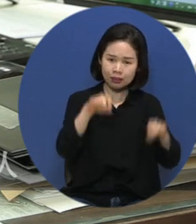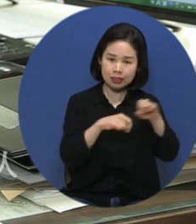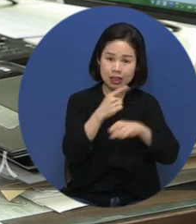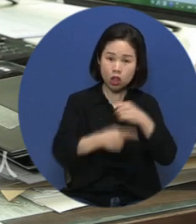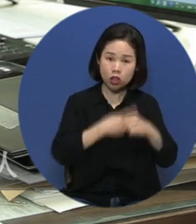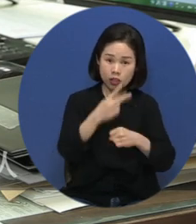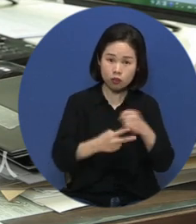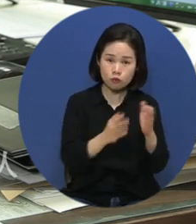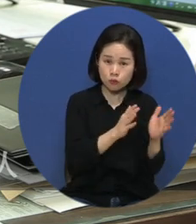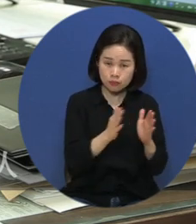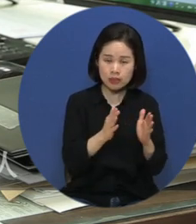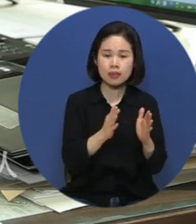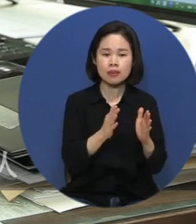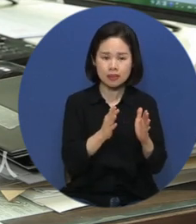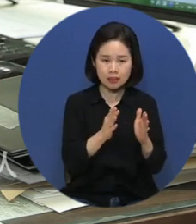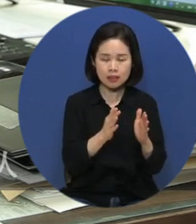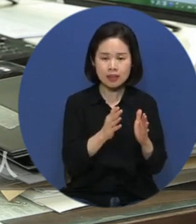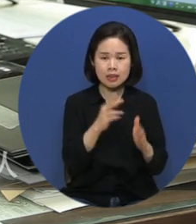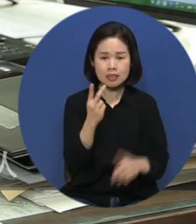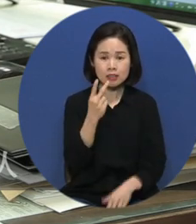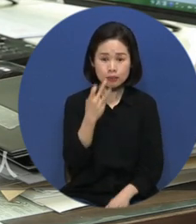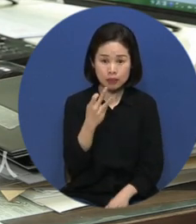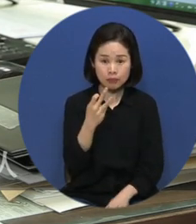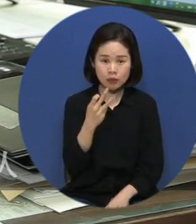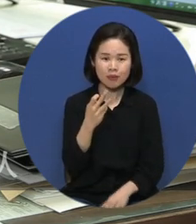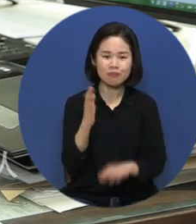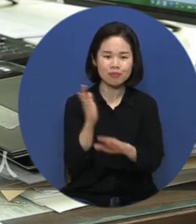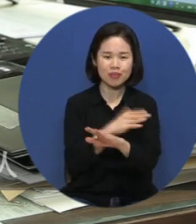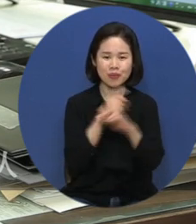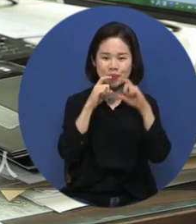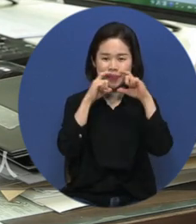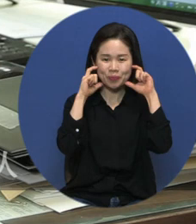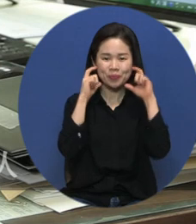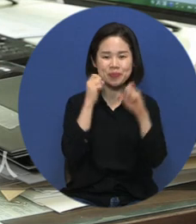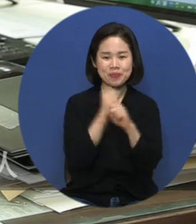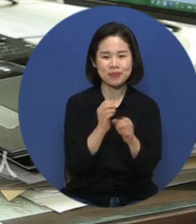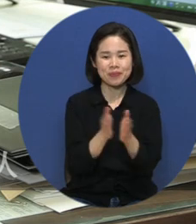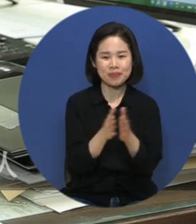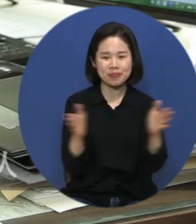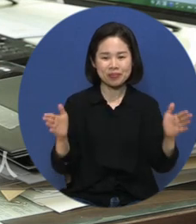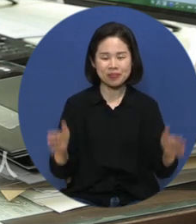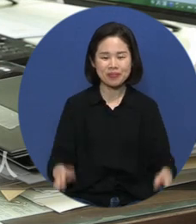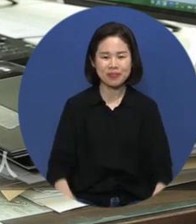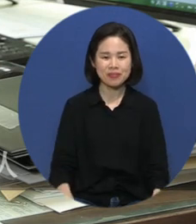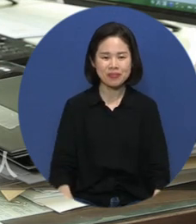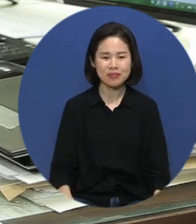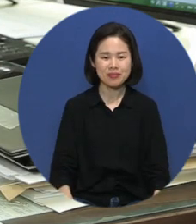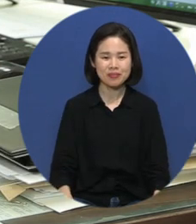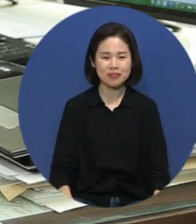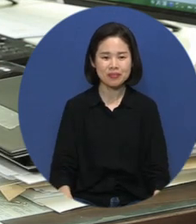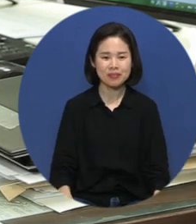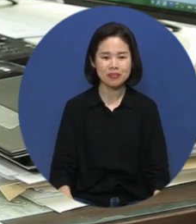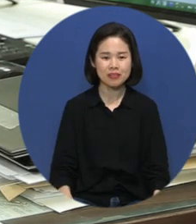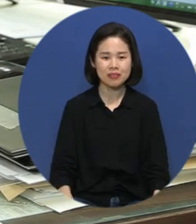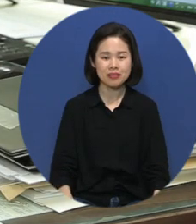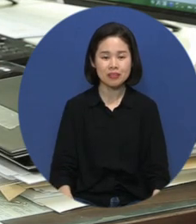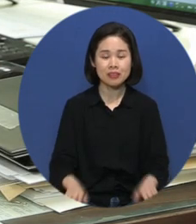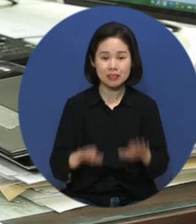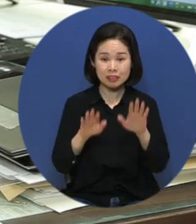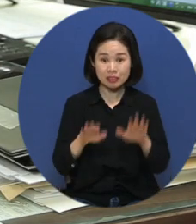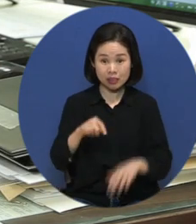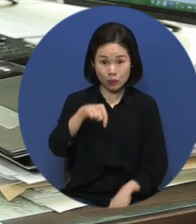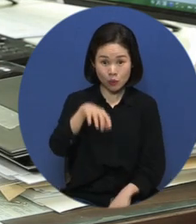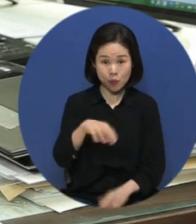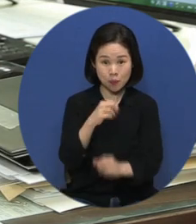준비하다가 2013년부터 저희가 마스크가 생산이 되기 시작했습니다. 그럼 현재